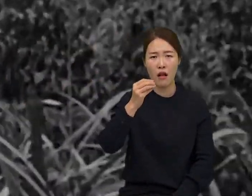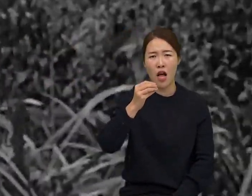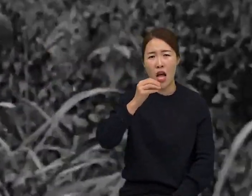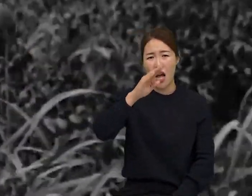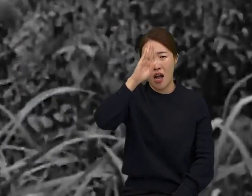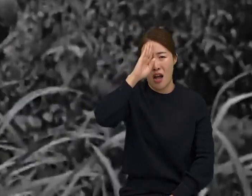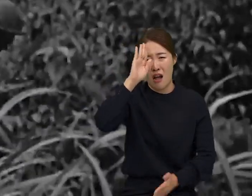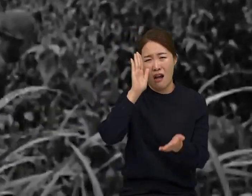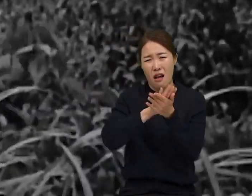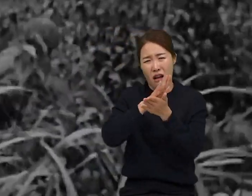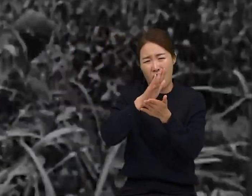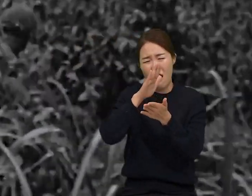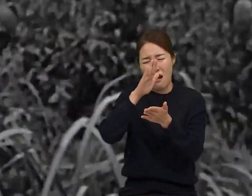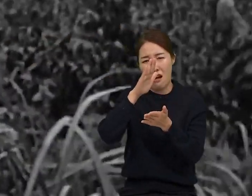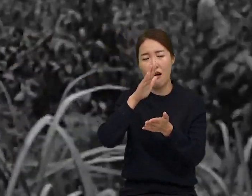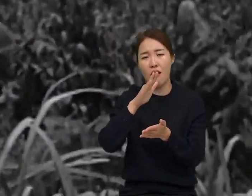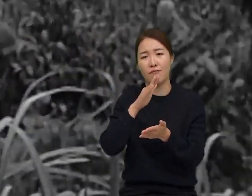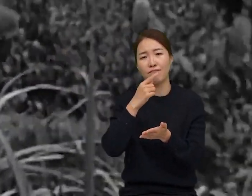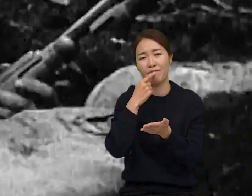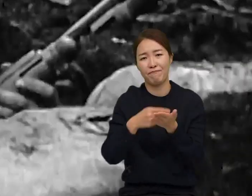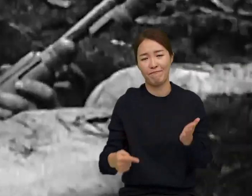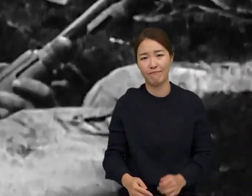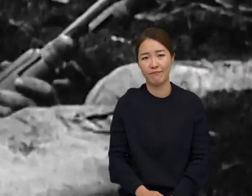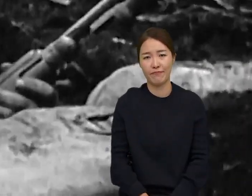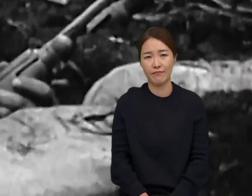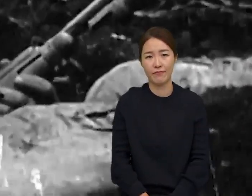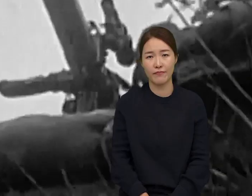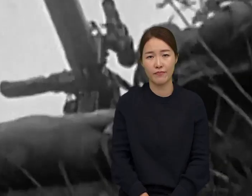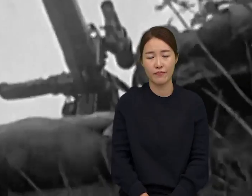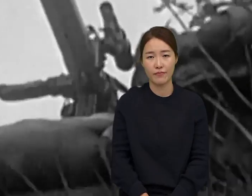명의 고엽제 피해자를 낳았다.